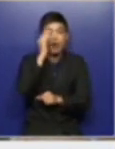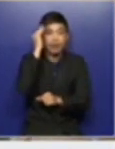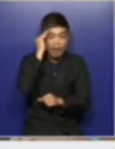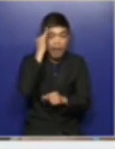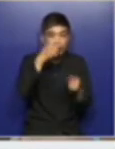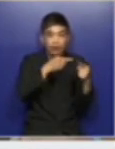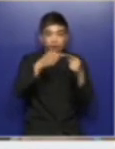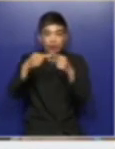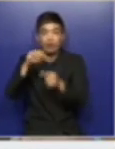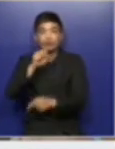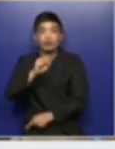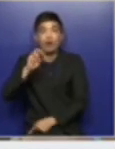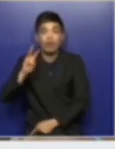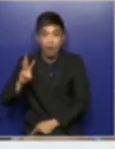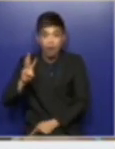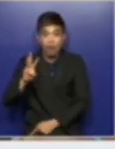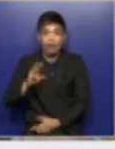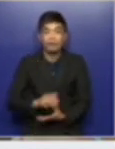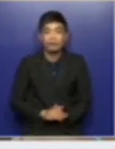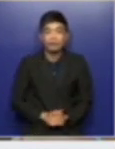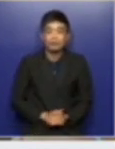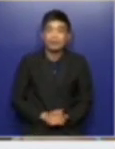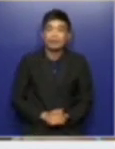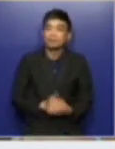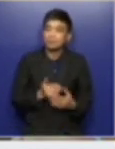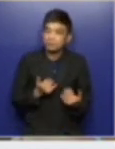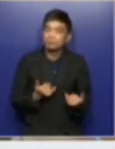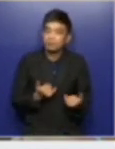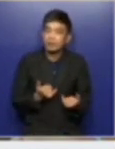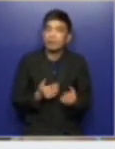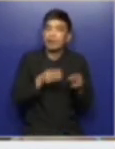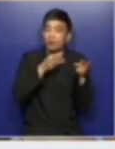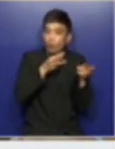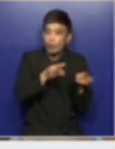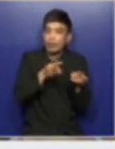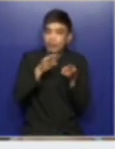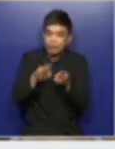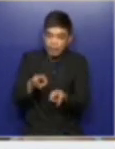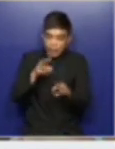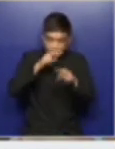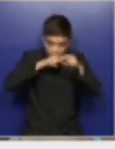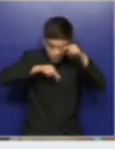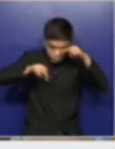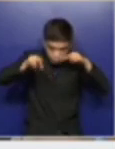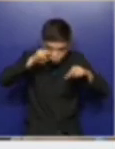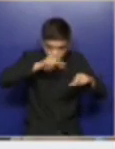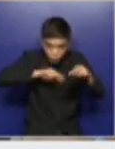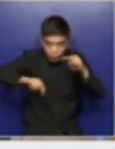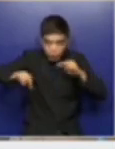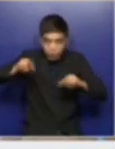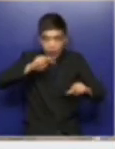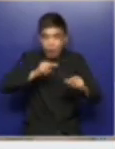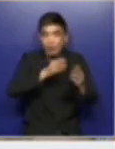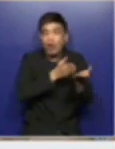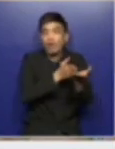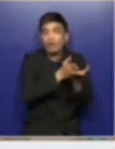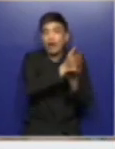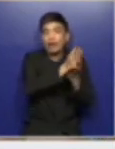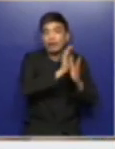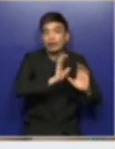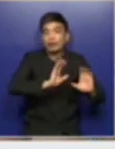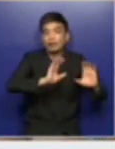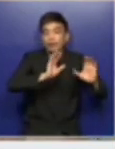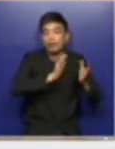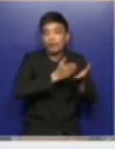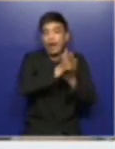านะที่เป็นรัฐสภานะครับมันเป็นกลไกการตรวจสอบถ่วงดุลระหว่างฝ่ายบริหารนะครับ